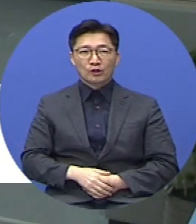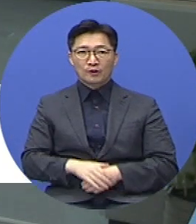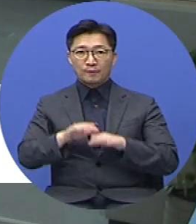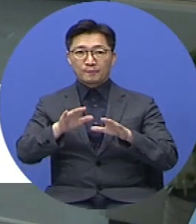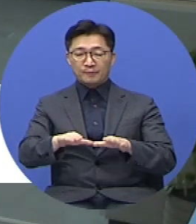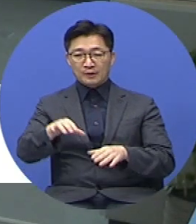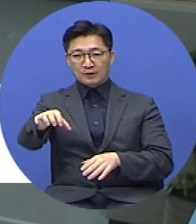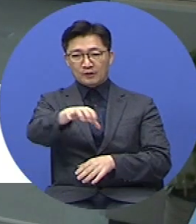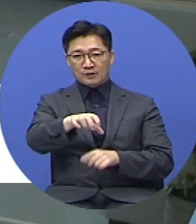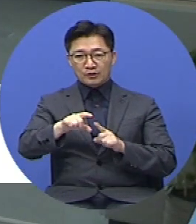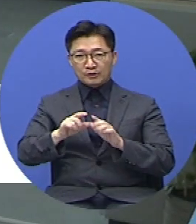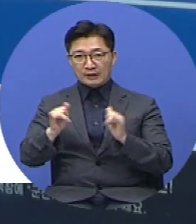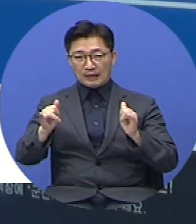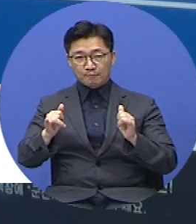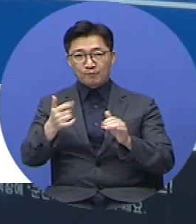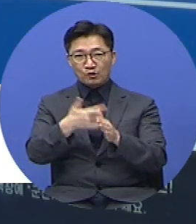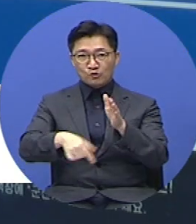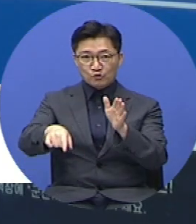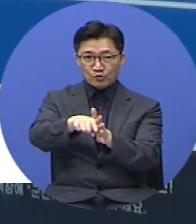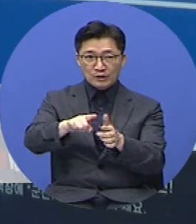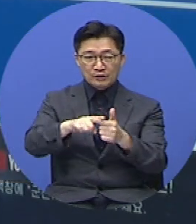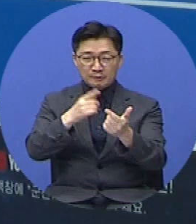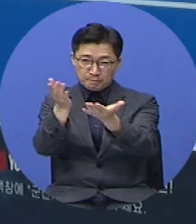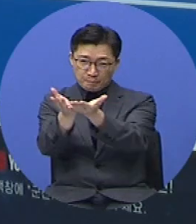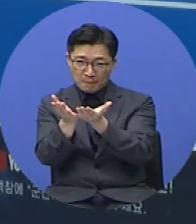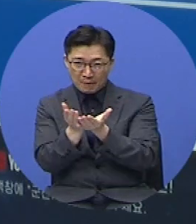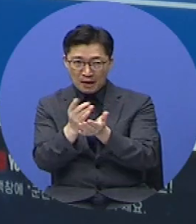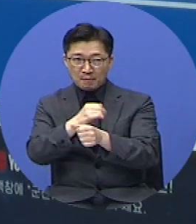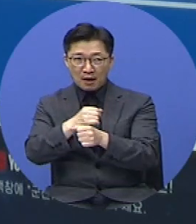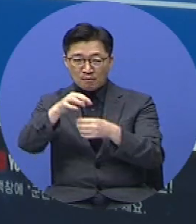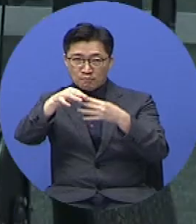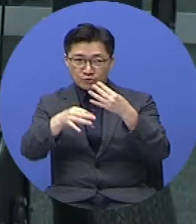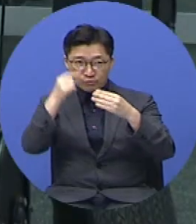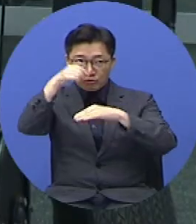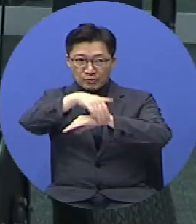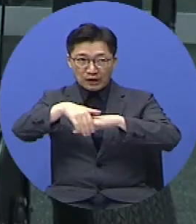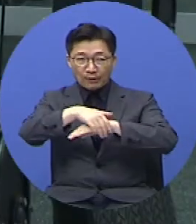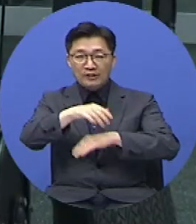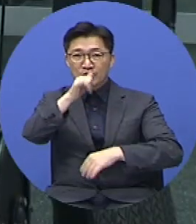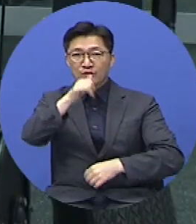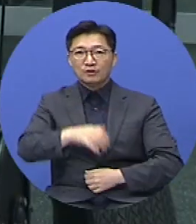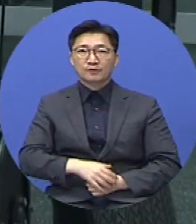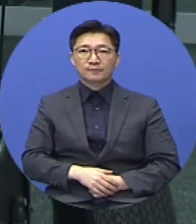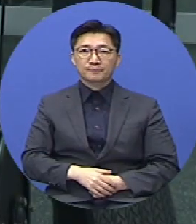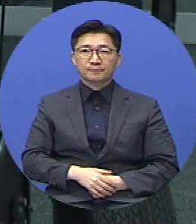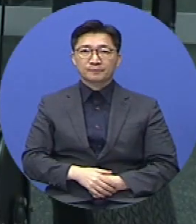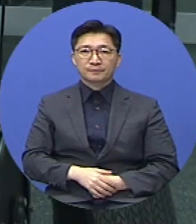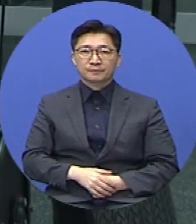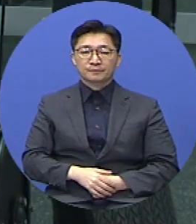산단 근로자와 지역 주민을 위해 맞춤형 교육 프로그램도 운영할 계획입니다